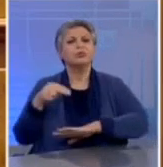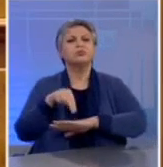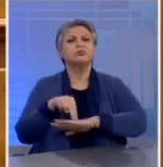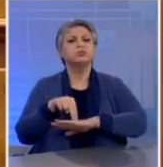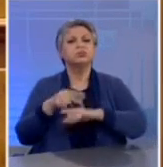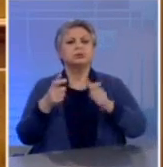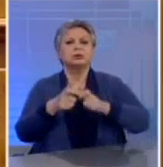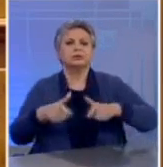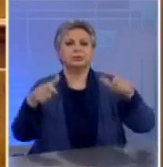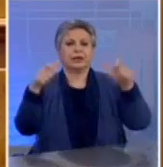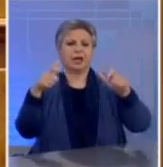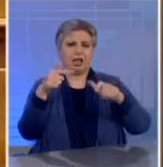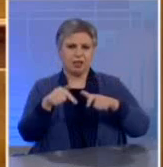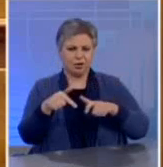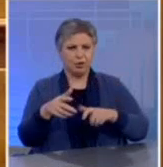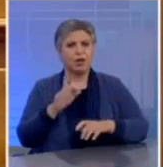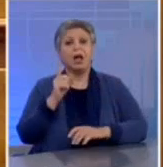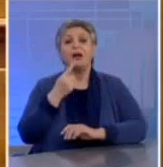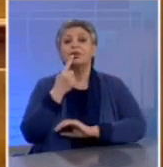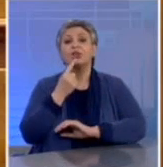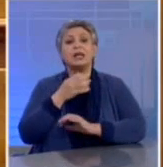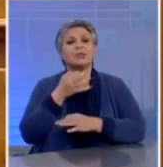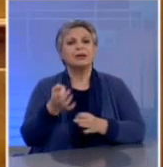Ανέφερε λοιπόν ότι ανετράπει